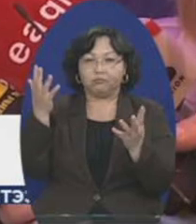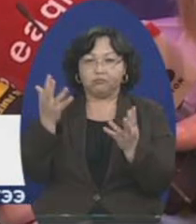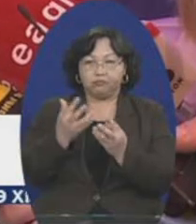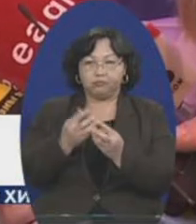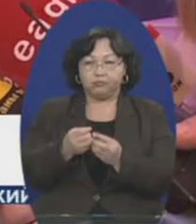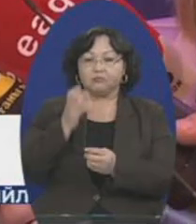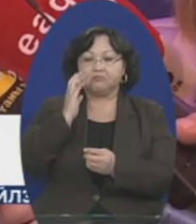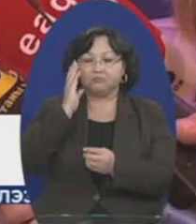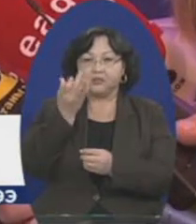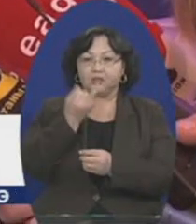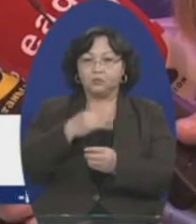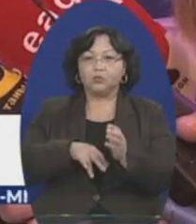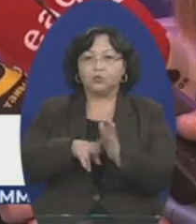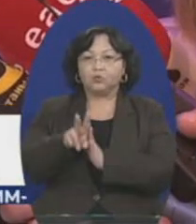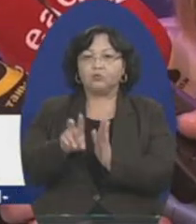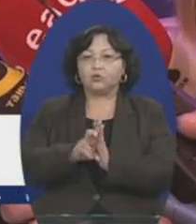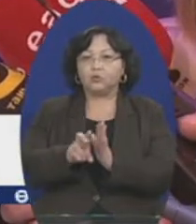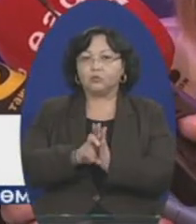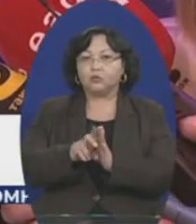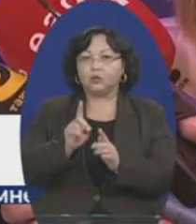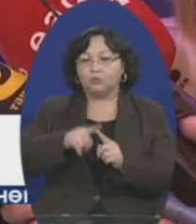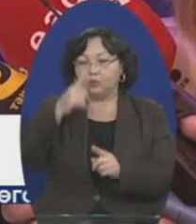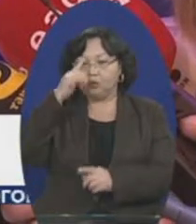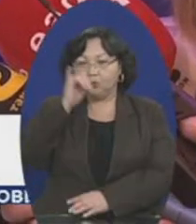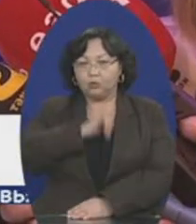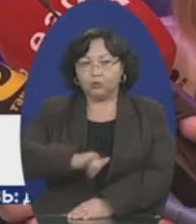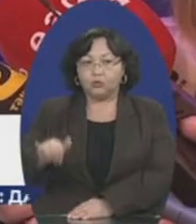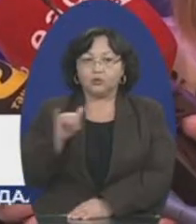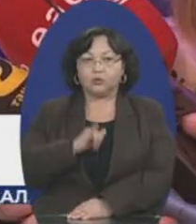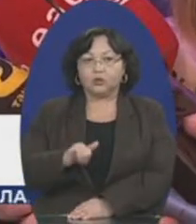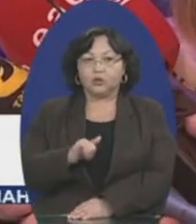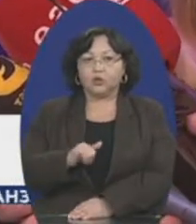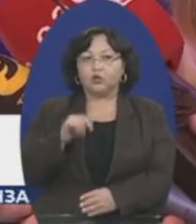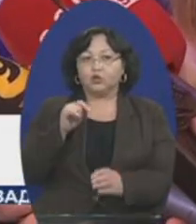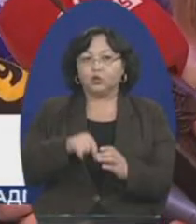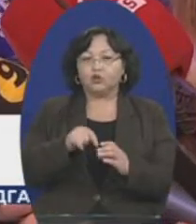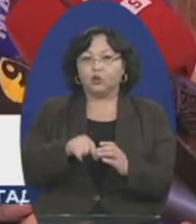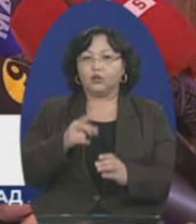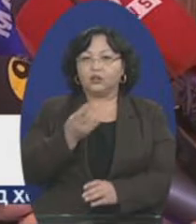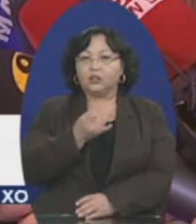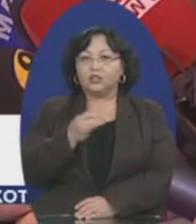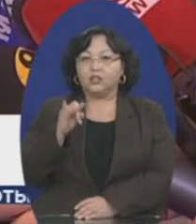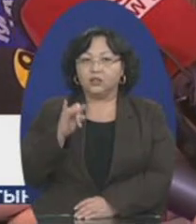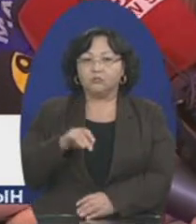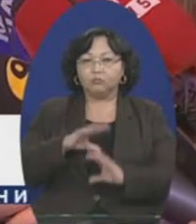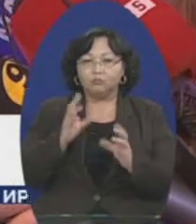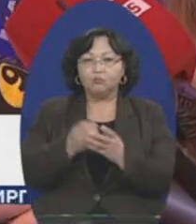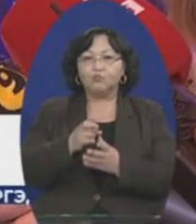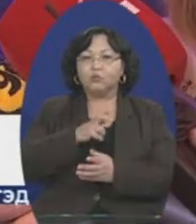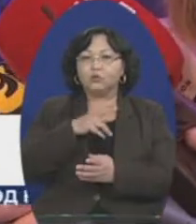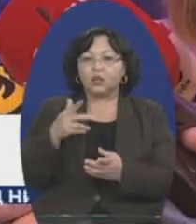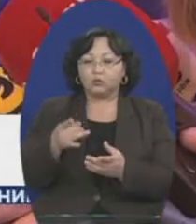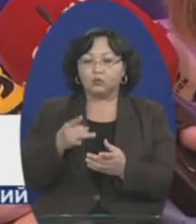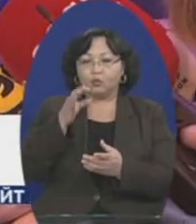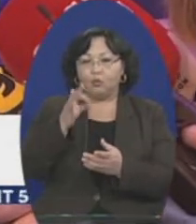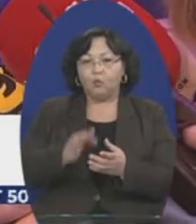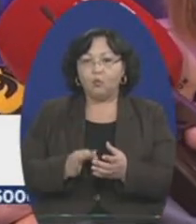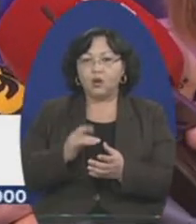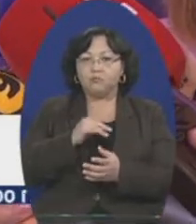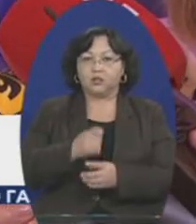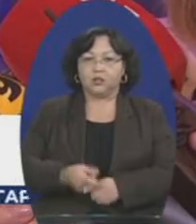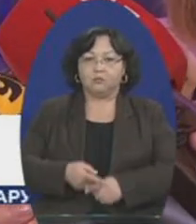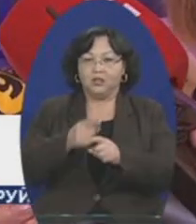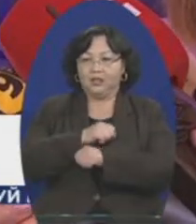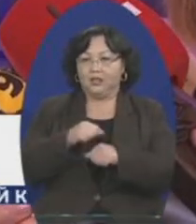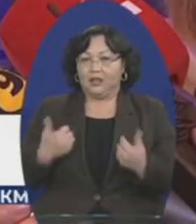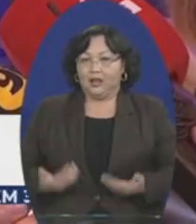А дээр нь нэмэгдээд Монгол улсын дотоодын нийт бүтээгдэхүүн түүний хувь хэмжээ өснө. Иргэдийн одоо тэр амжиргааны